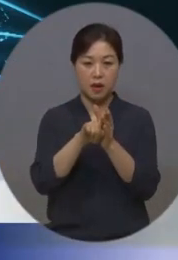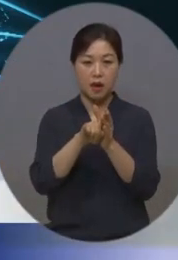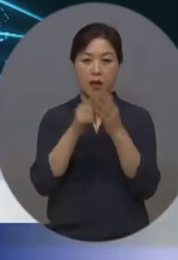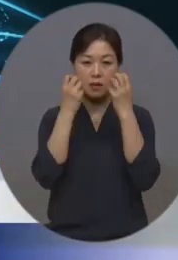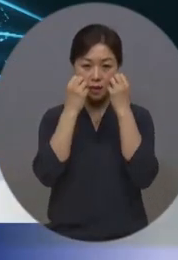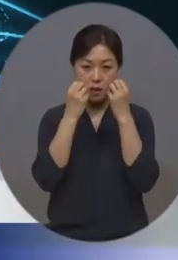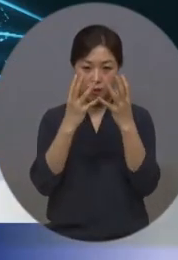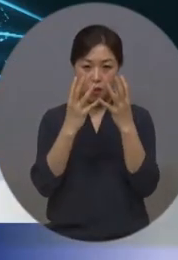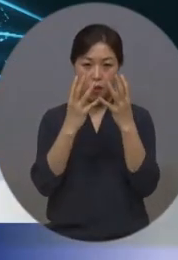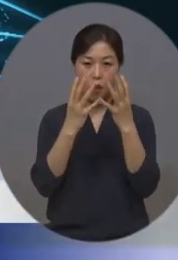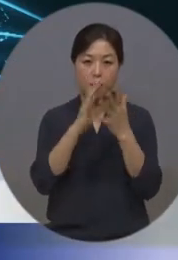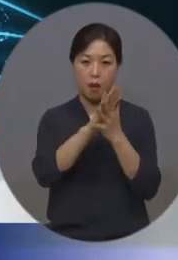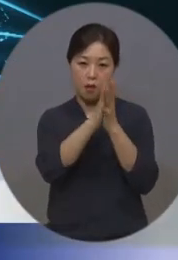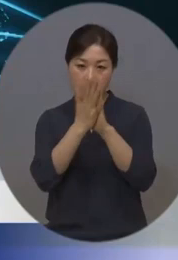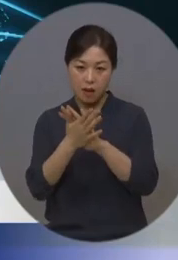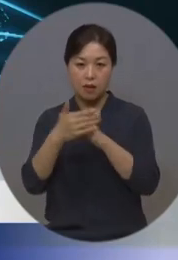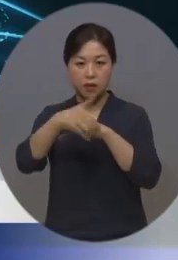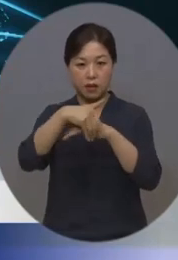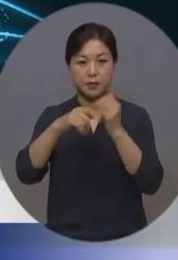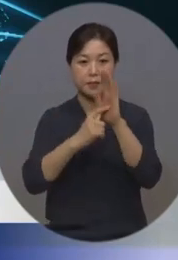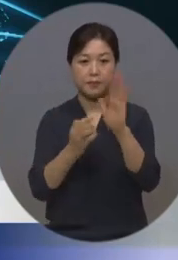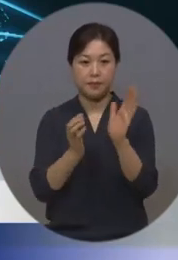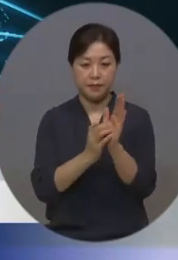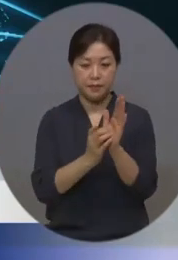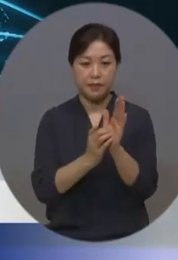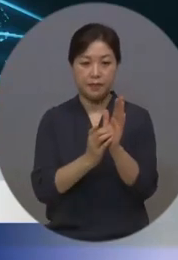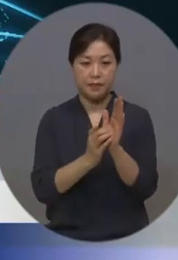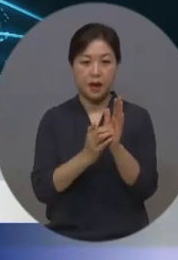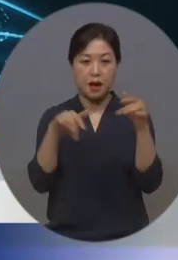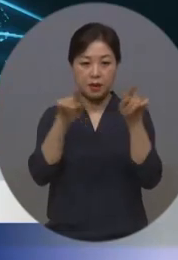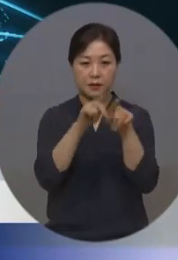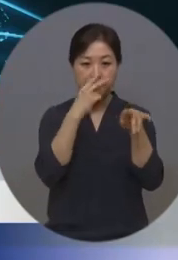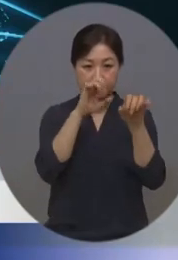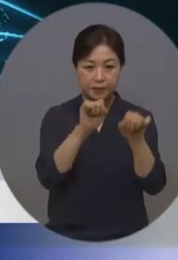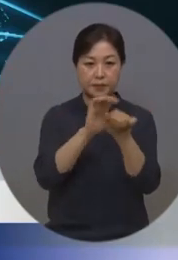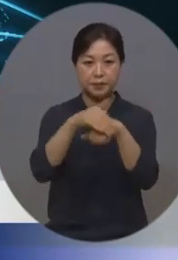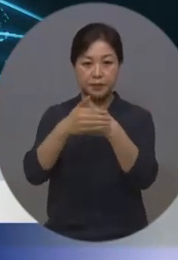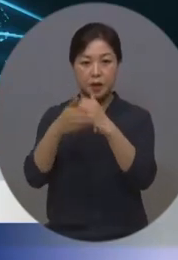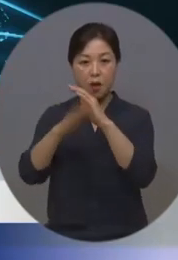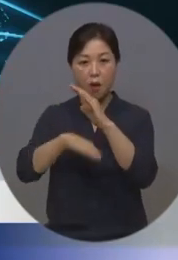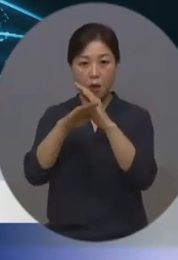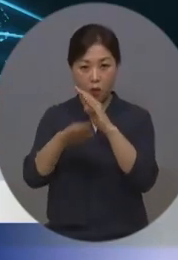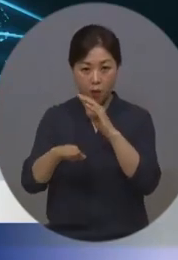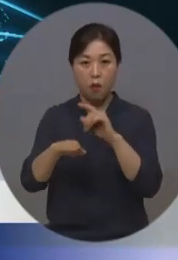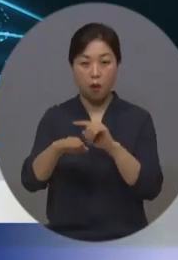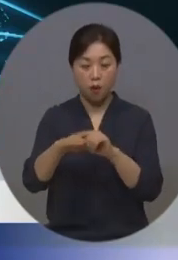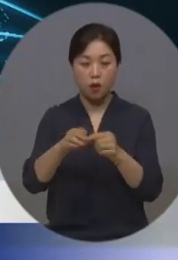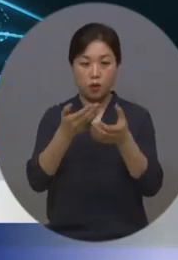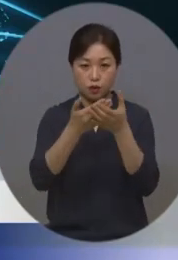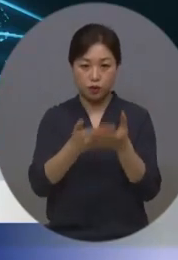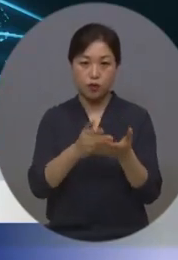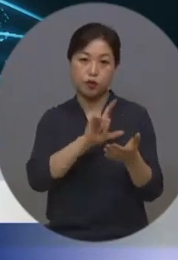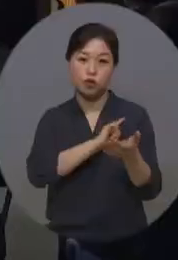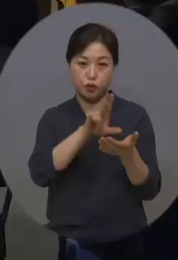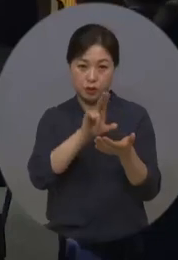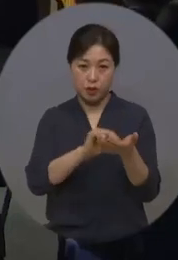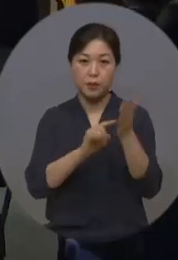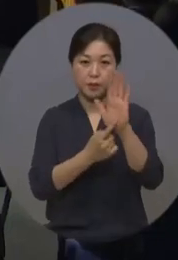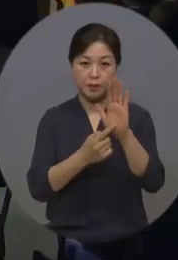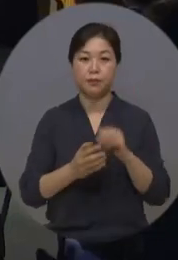공개됐습니다 상생과 협력 옹정 등 을 핵심가치로 내세웠는데 요 보도에 박성용 기자 입니다